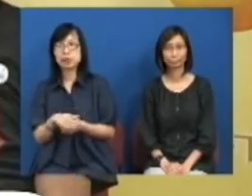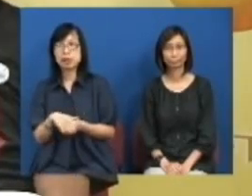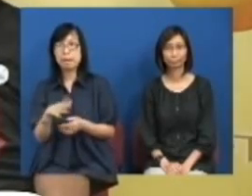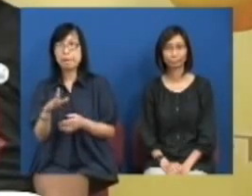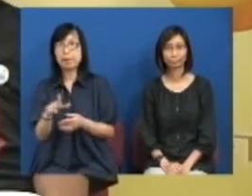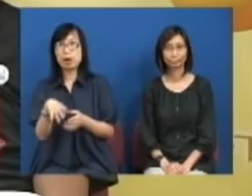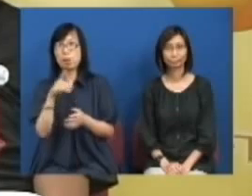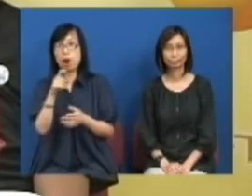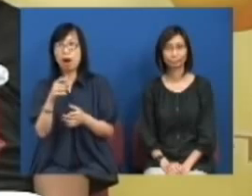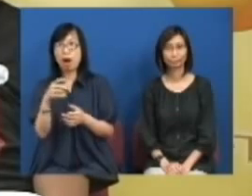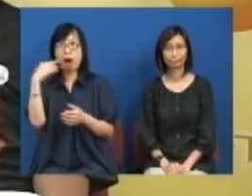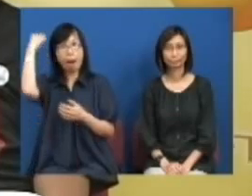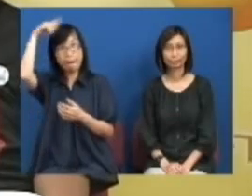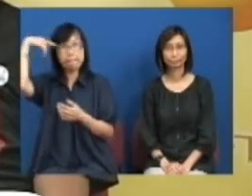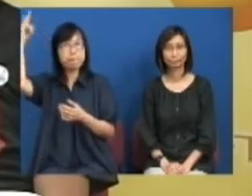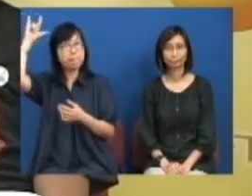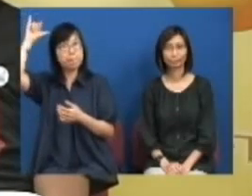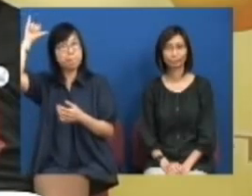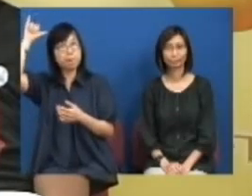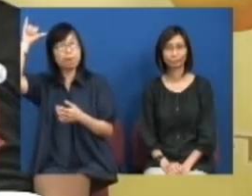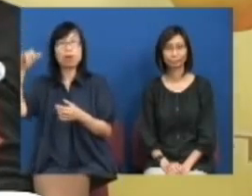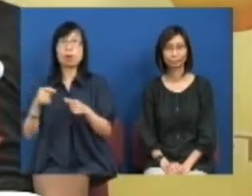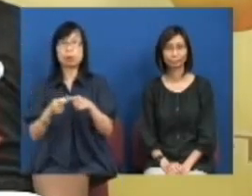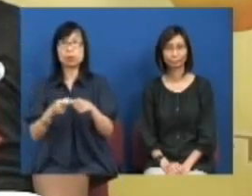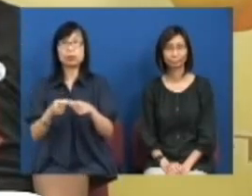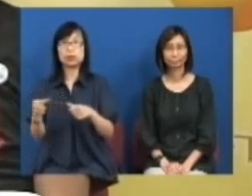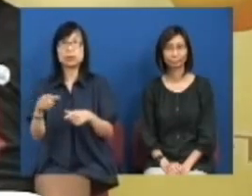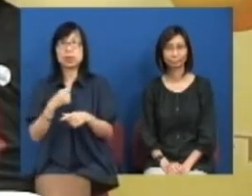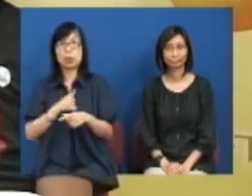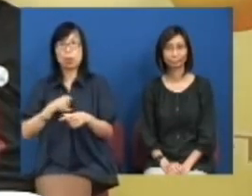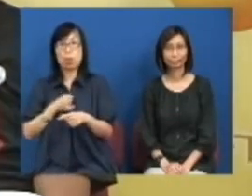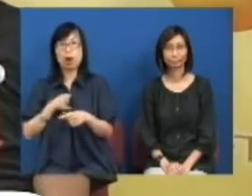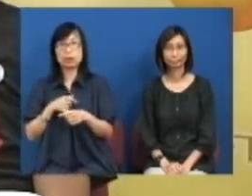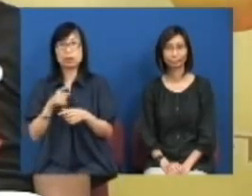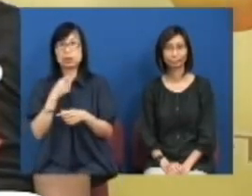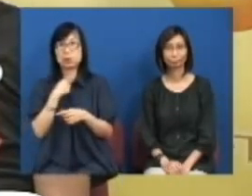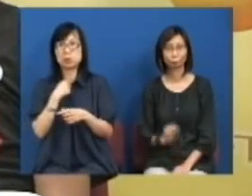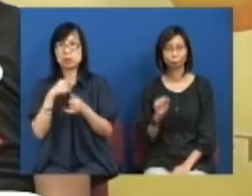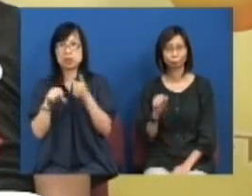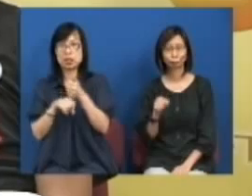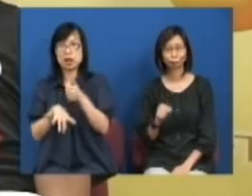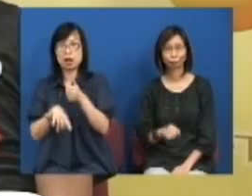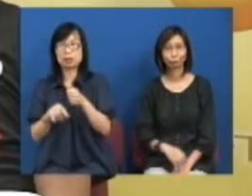牛呢間公司咧。我分鐘我懷疑咧就而家有一間子公司係開礦嘅，係嘛？即係